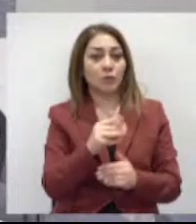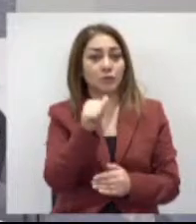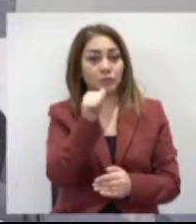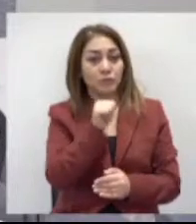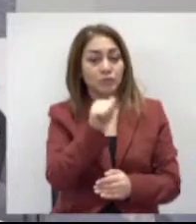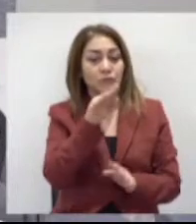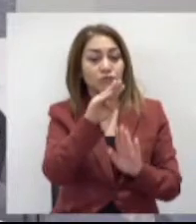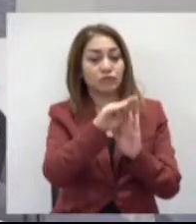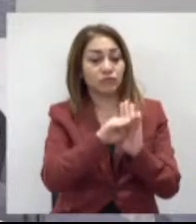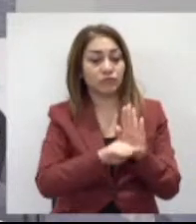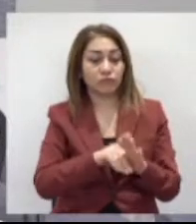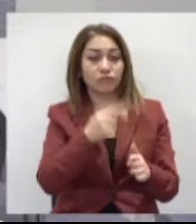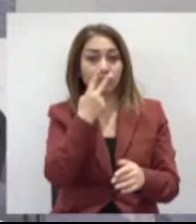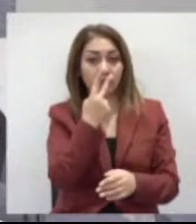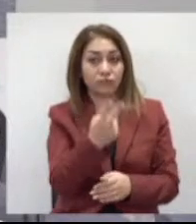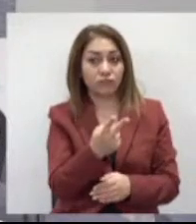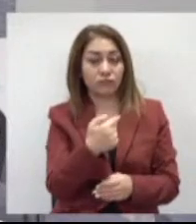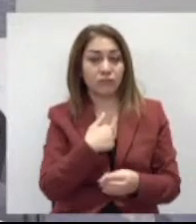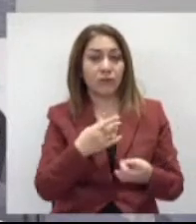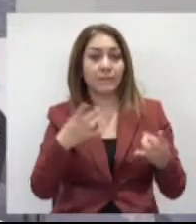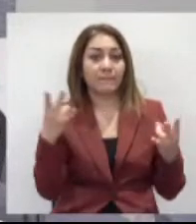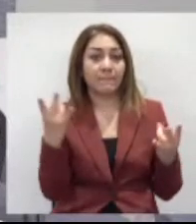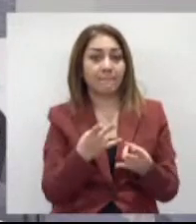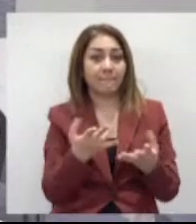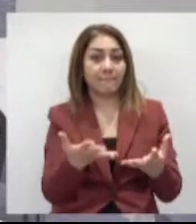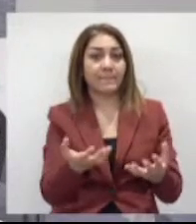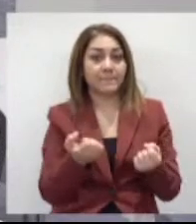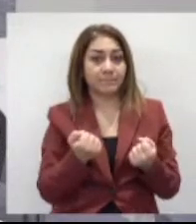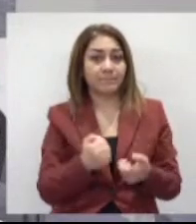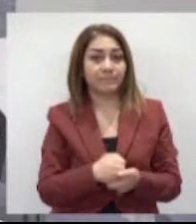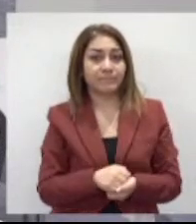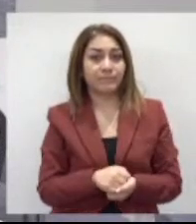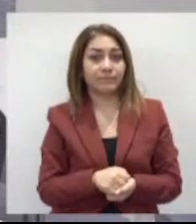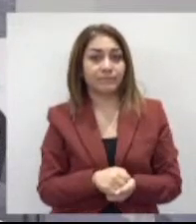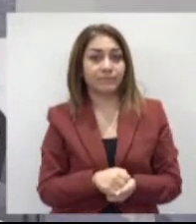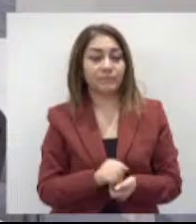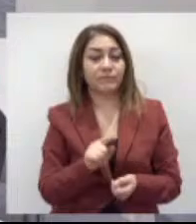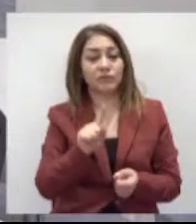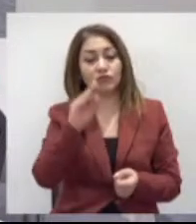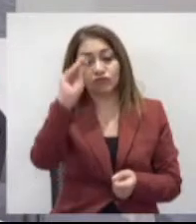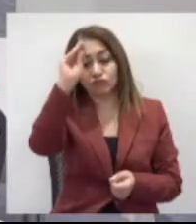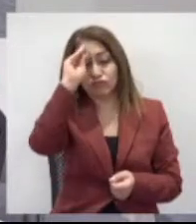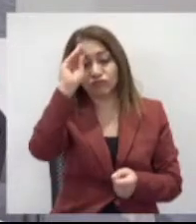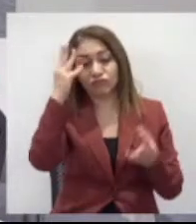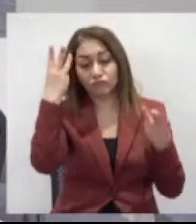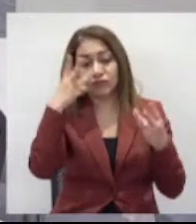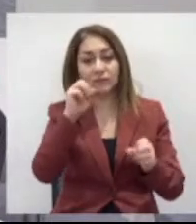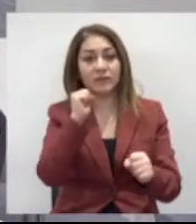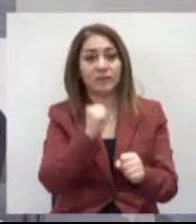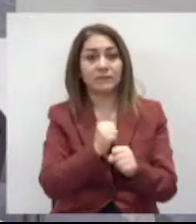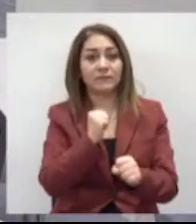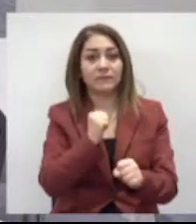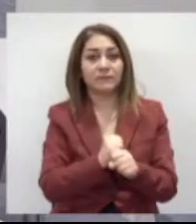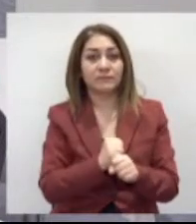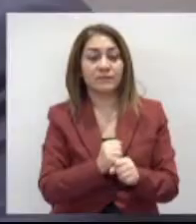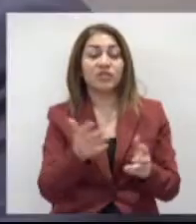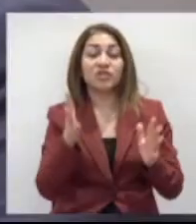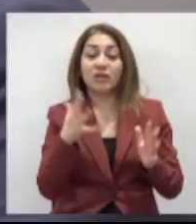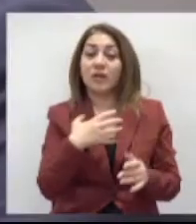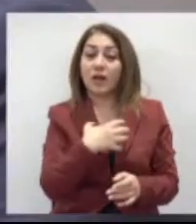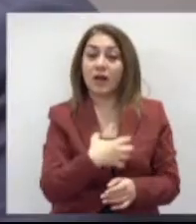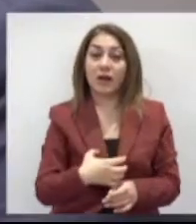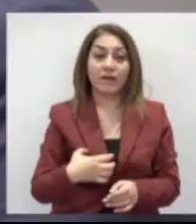Այս ցանկը նայելիս մենք նաև պետք է հաշվի առնենք, թե ինչ սկզբունքով է այն կազմված, որտեղ դա շատ կարևոր